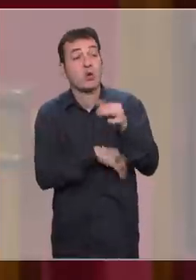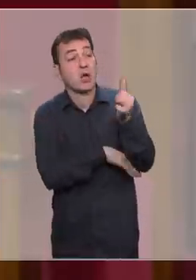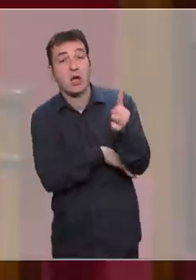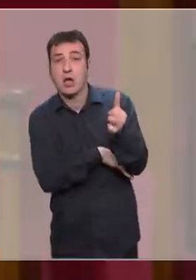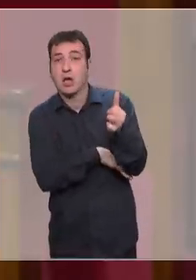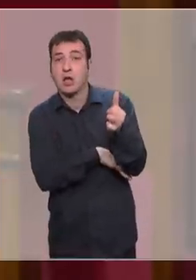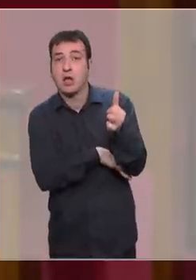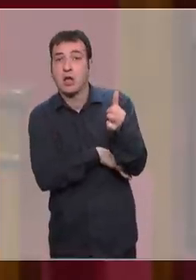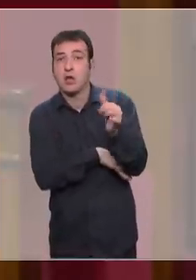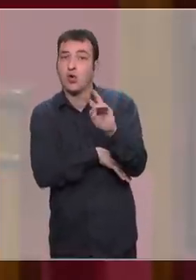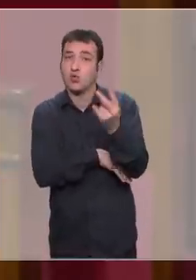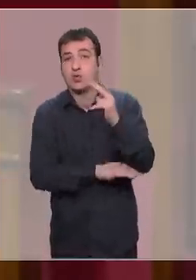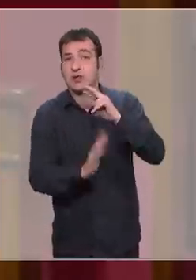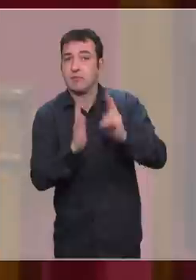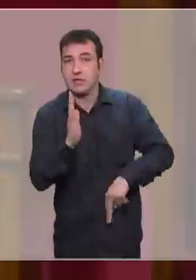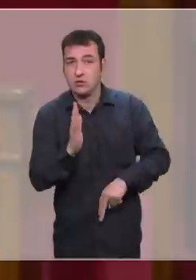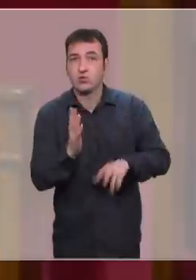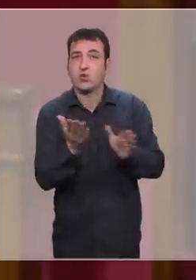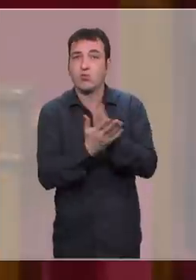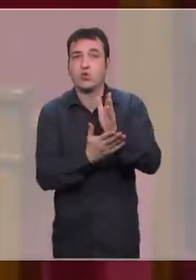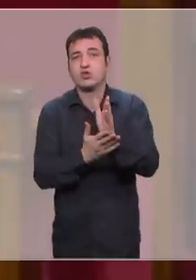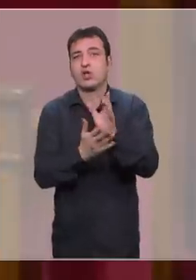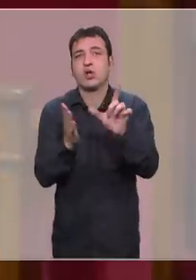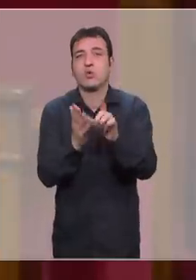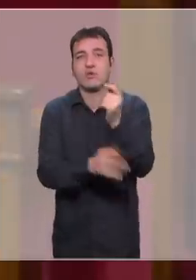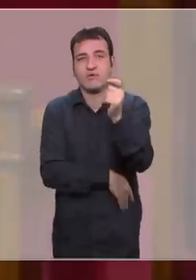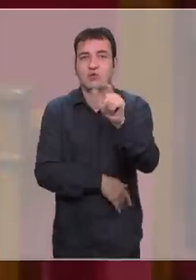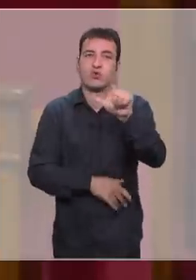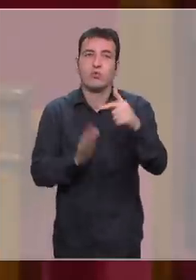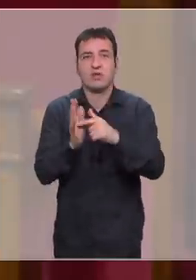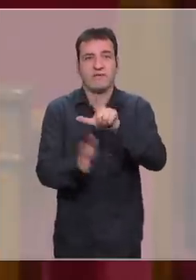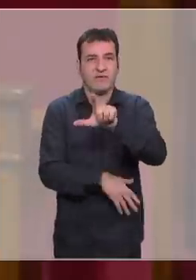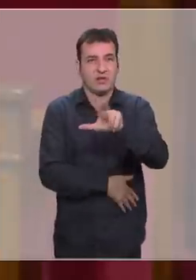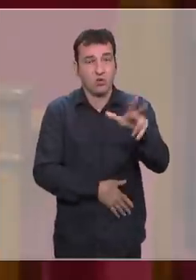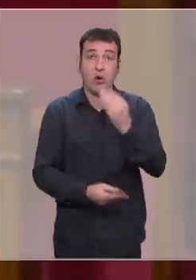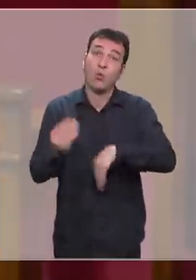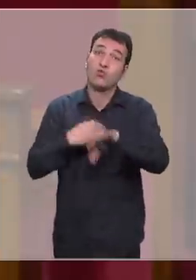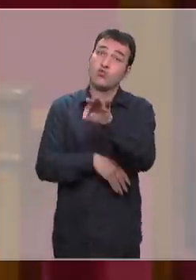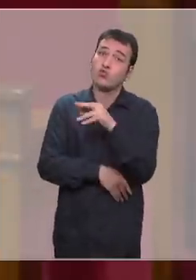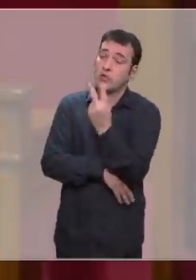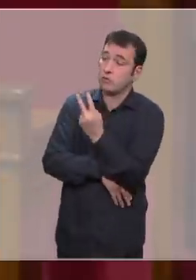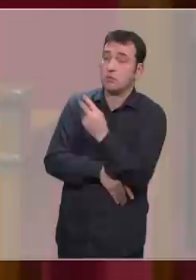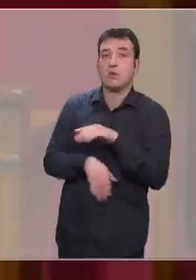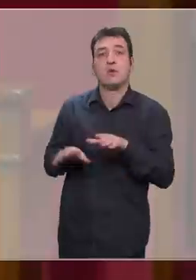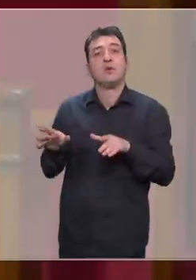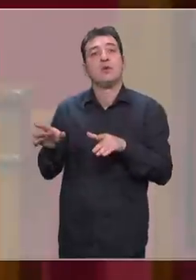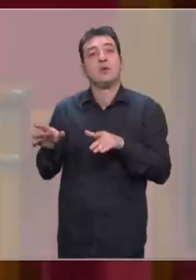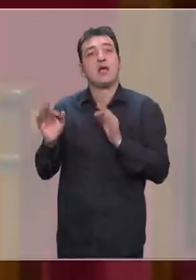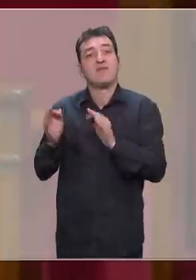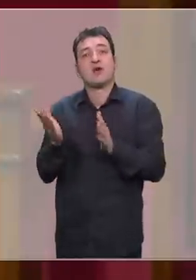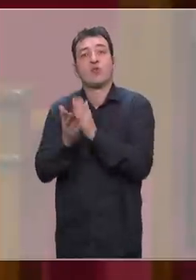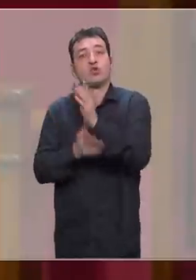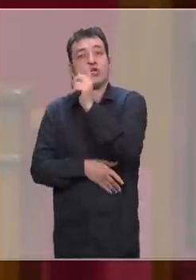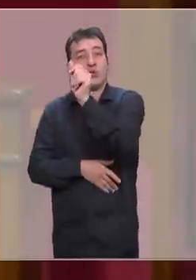la seconde lecture du projet de la loi de finances de 2023 ou, choix 2, dans le cadre d'un projet de loi de